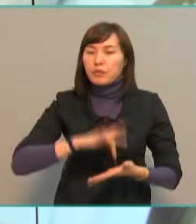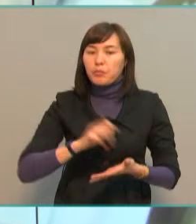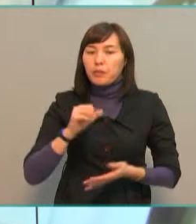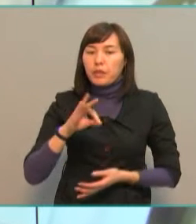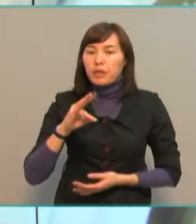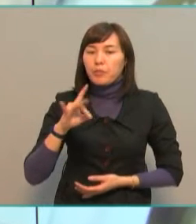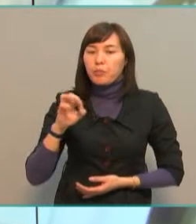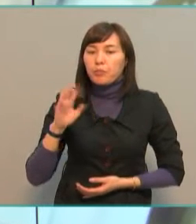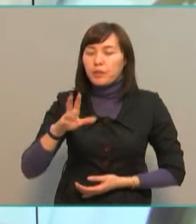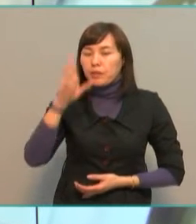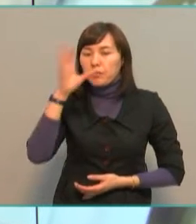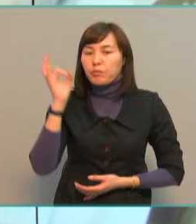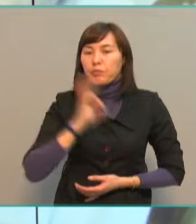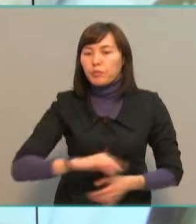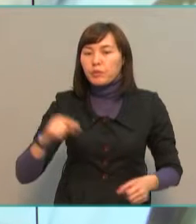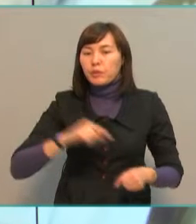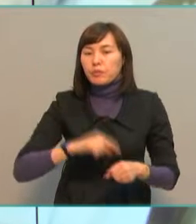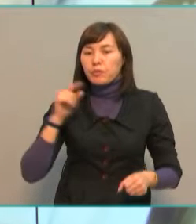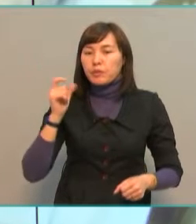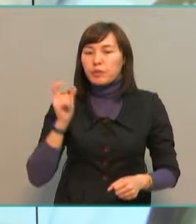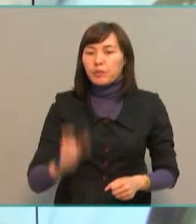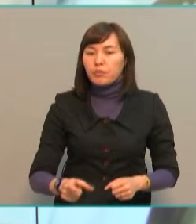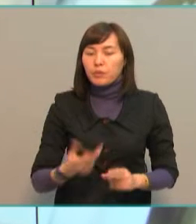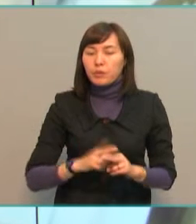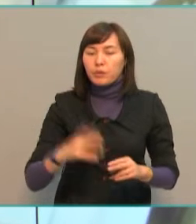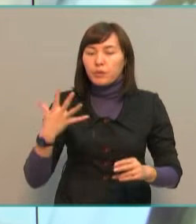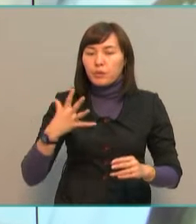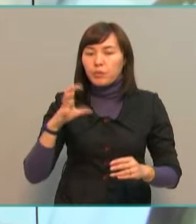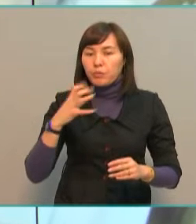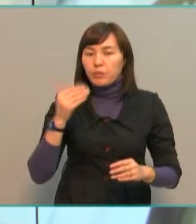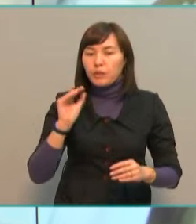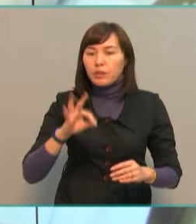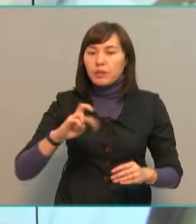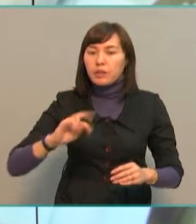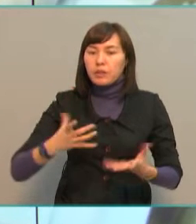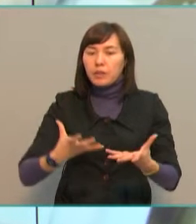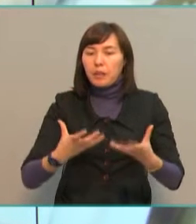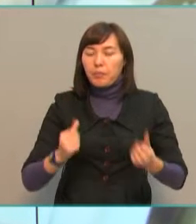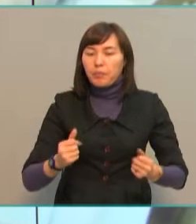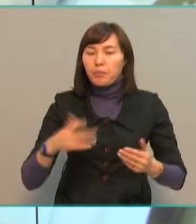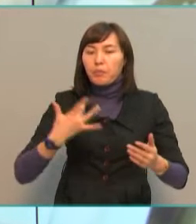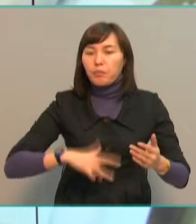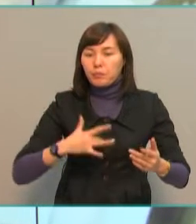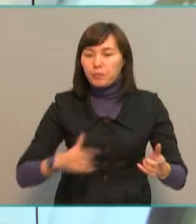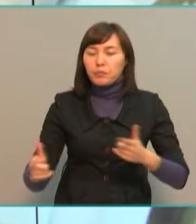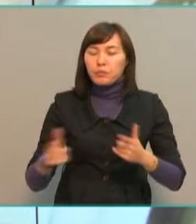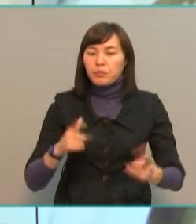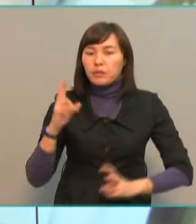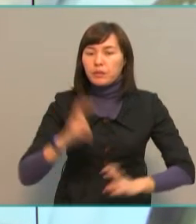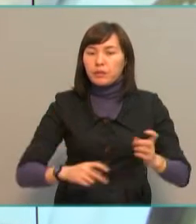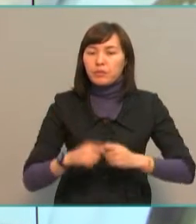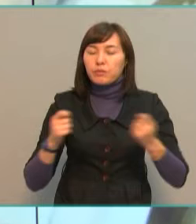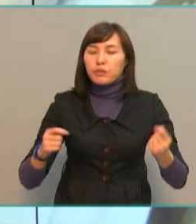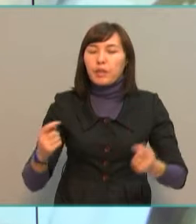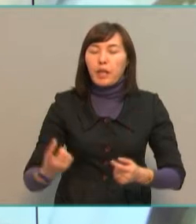Мүтәлхан Байырбеков мемлекет шарапатын сезініп отырғандардың бірі. Ол 505 мың тенге қаражат алып, домбыра жасау цехін ашты.